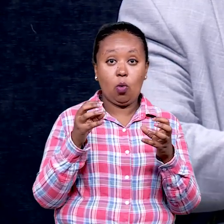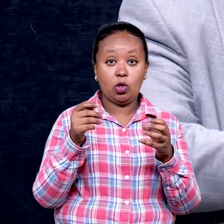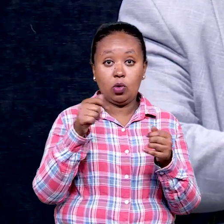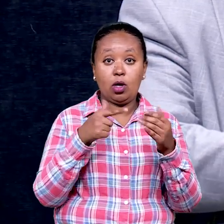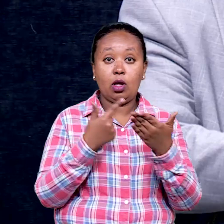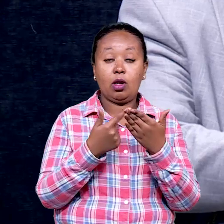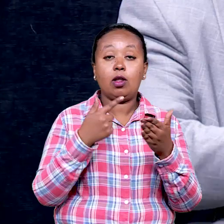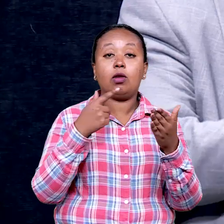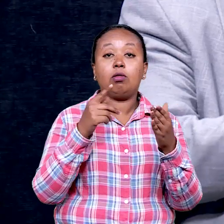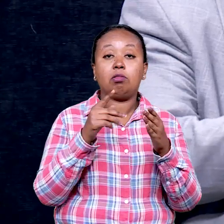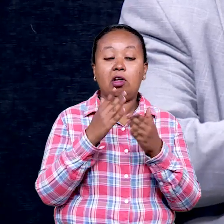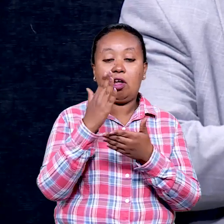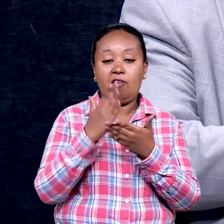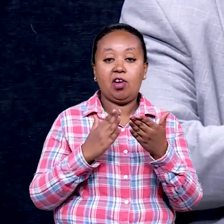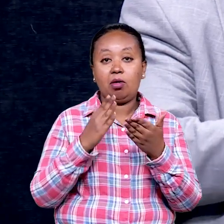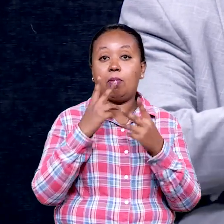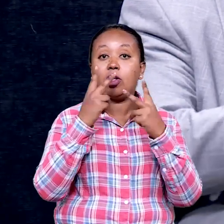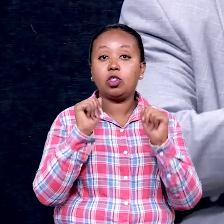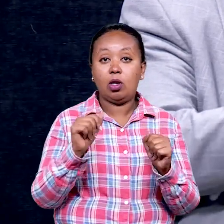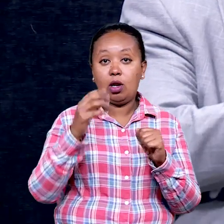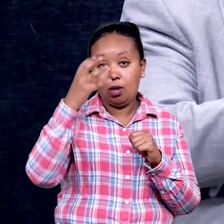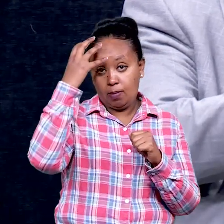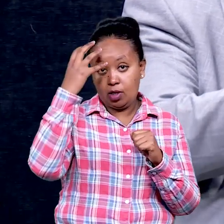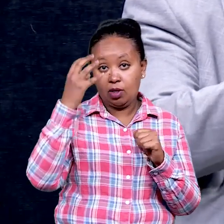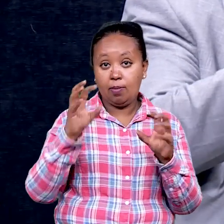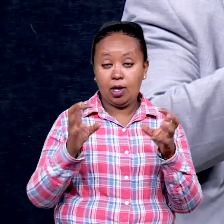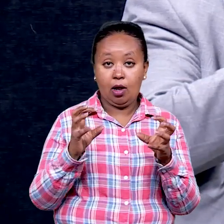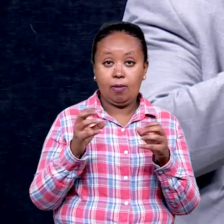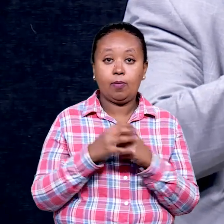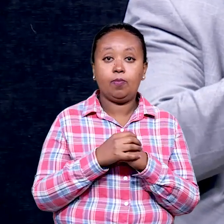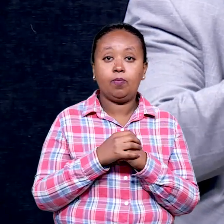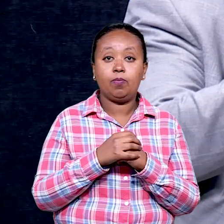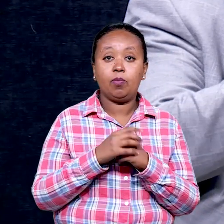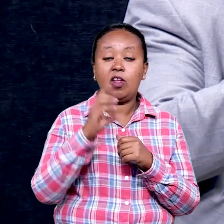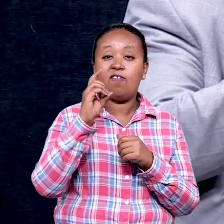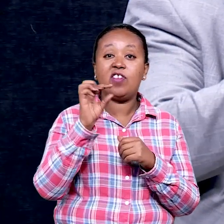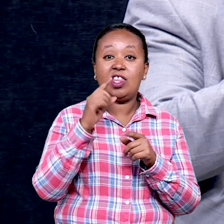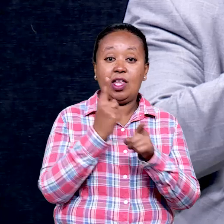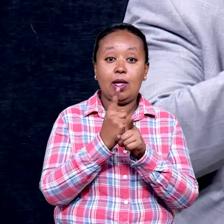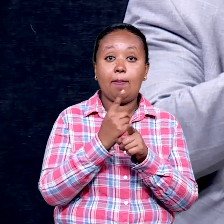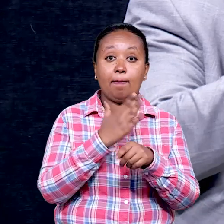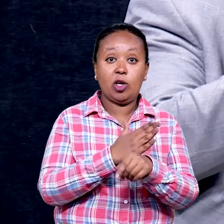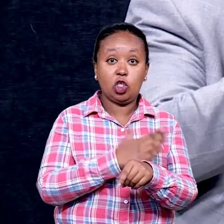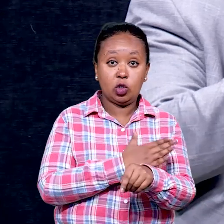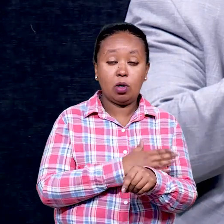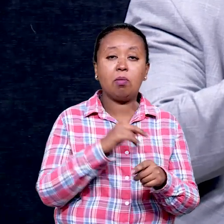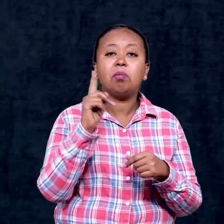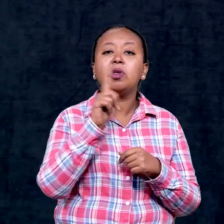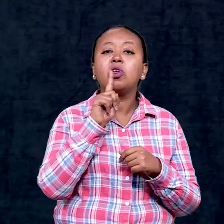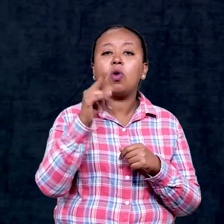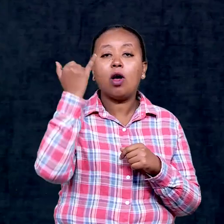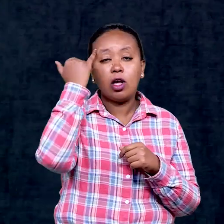ከፍለን ልናይ እንችላለን። የመንግስት ሚዲያዎች የፍትህ ማሻሻያ ምንድን ነው ሀሳቡ?